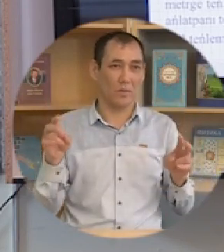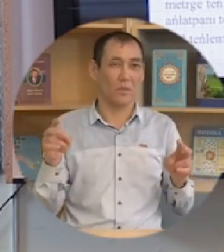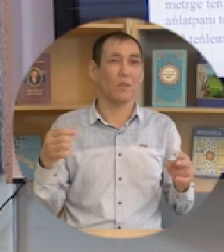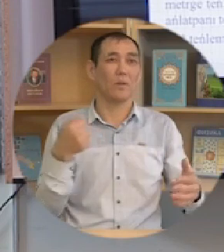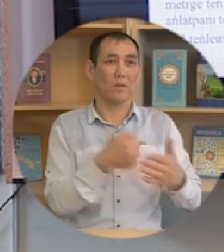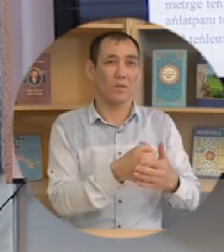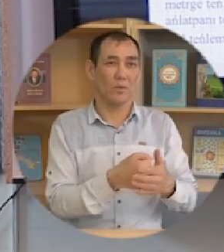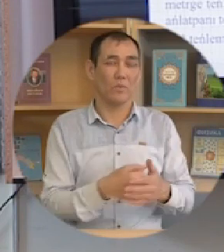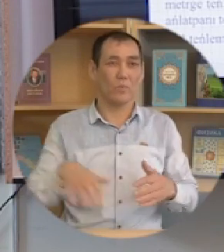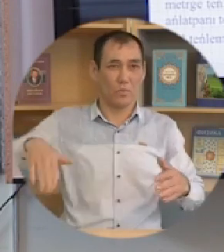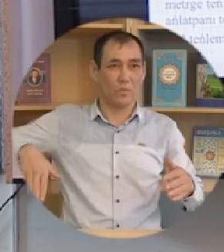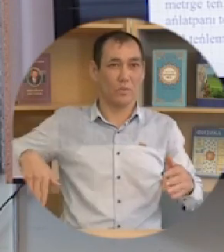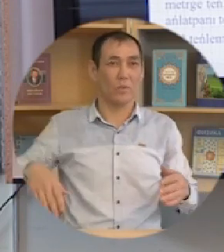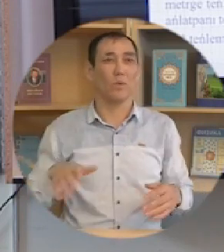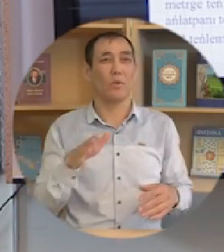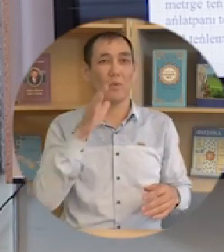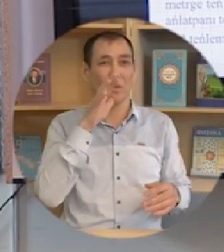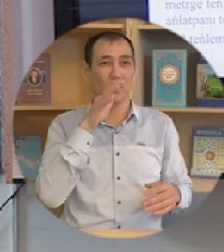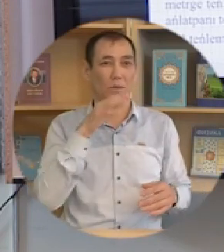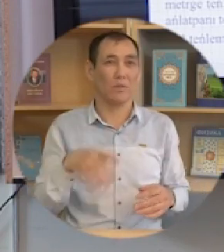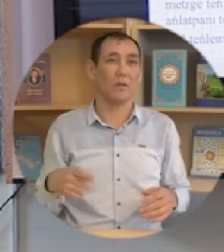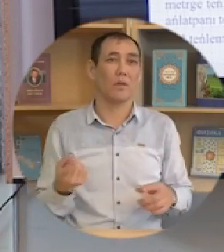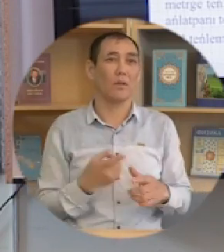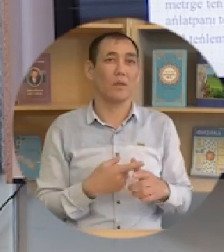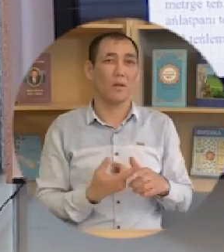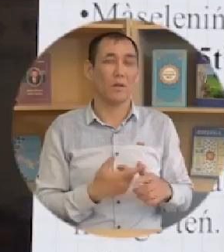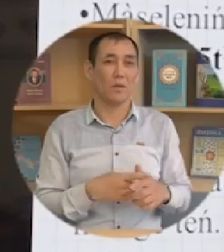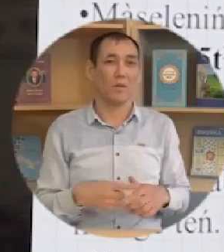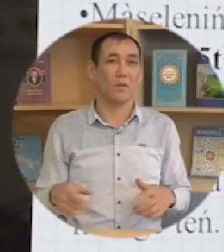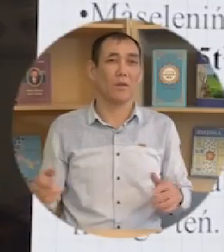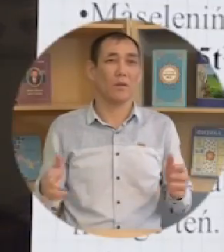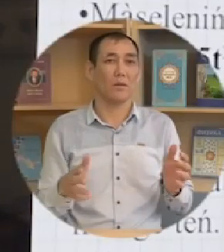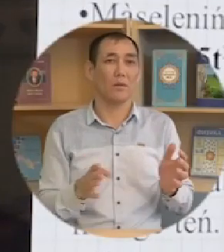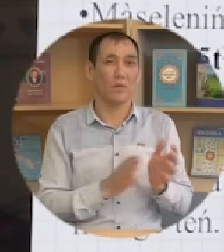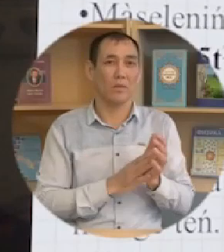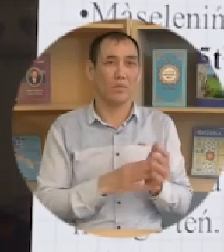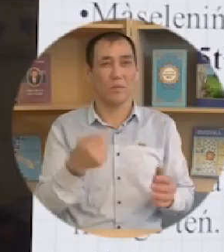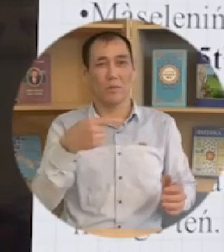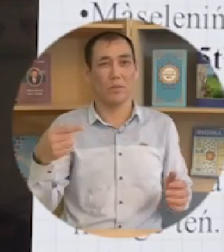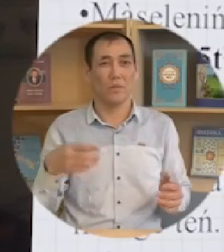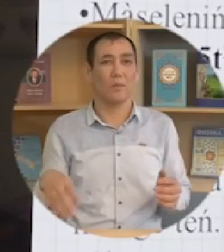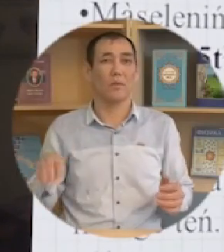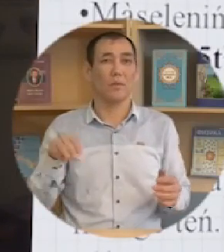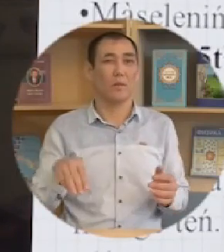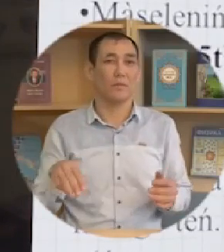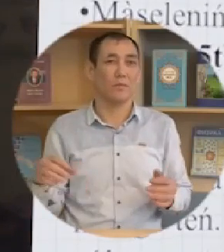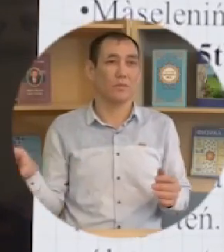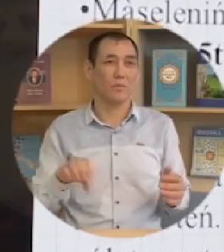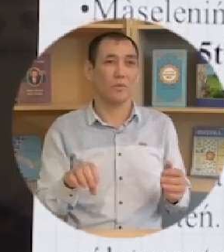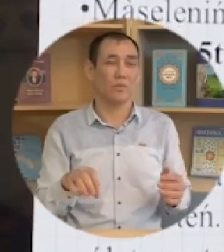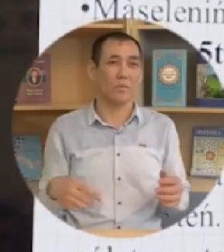естілгенге шекемгі өткен уақытқа, яғни 9 алынған Т секундқа